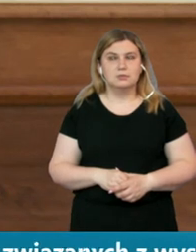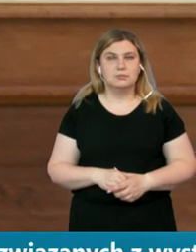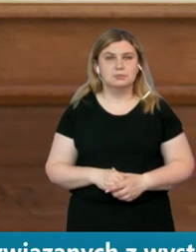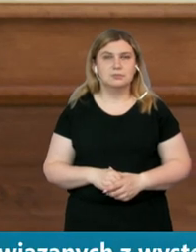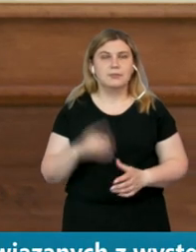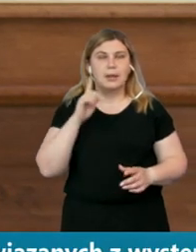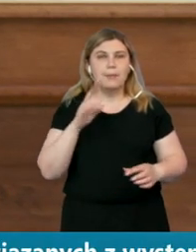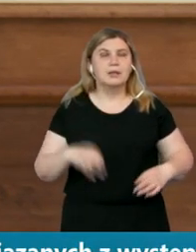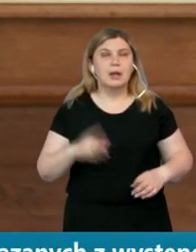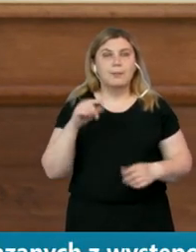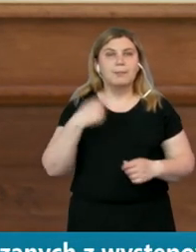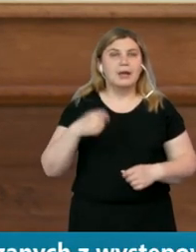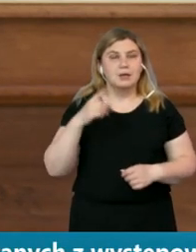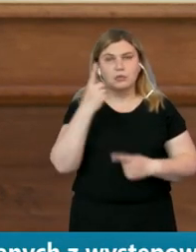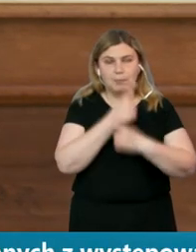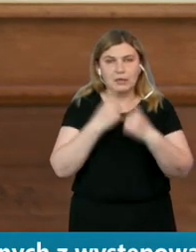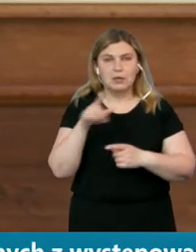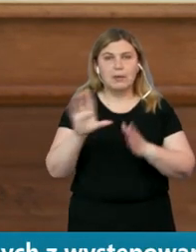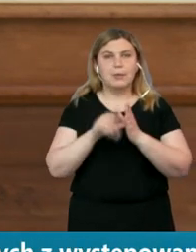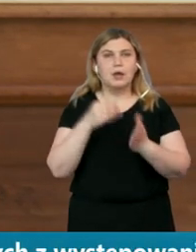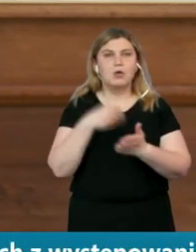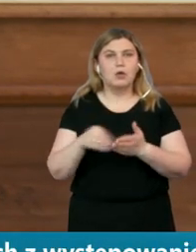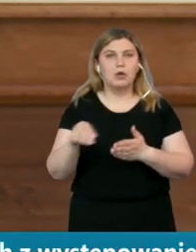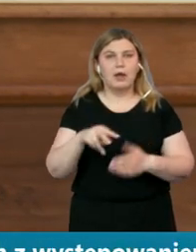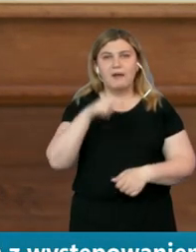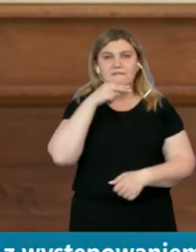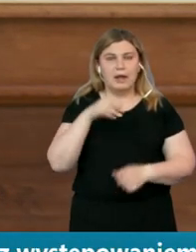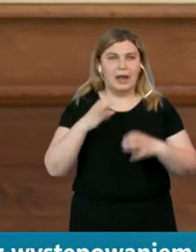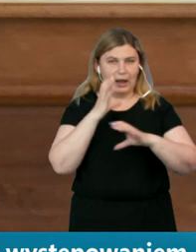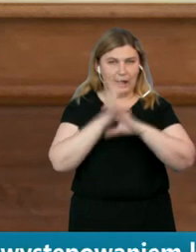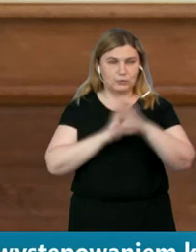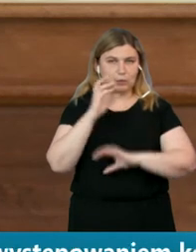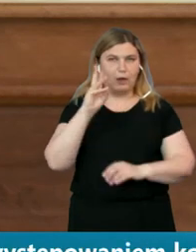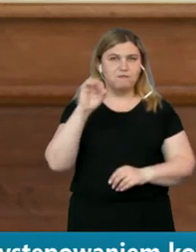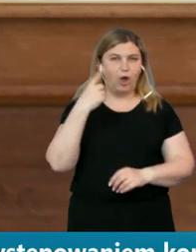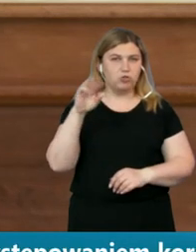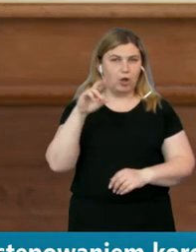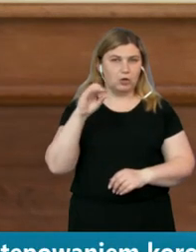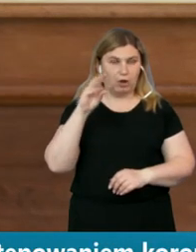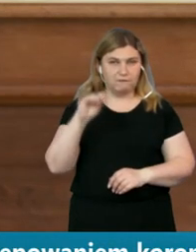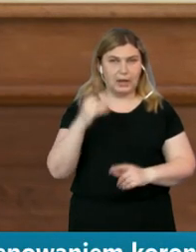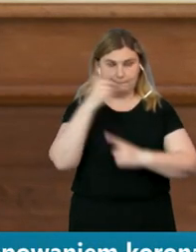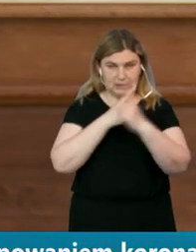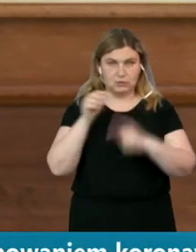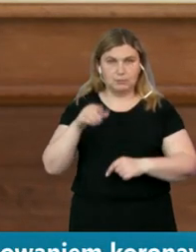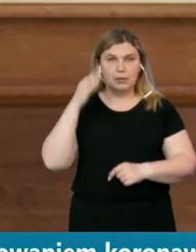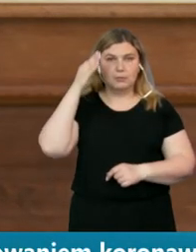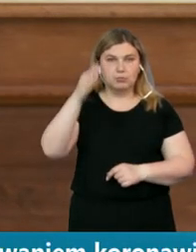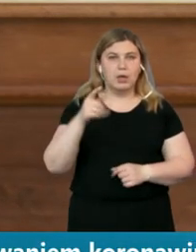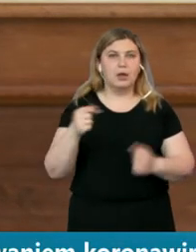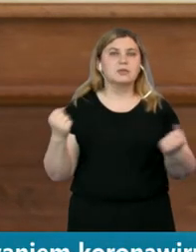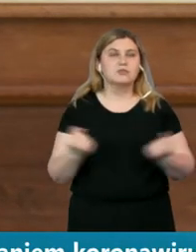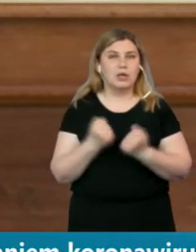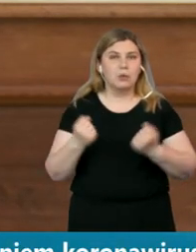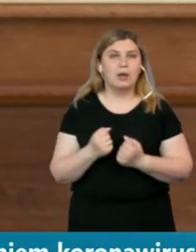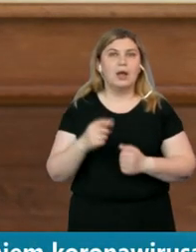Panie Prezydencie, co Pan myśli o tym, żeby miasto kupiło autobusy wodorowe? Oczywiście myślimy w przyszłości o tego typu działaniach.